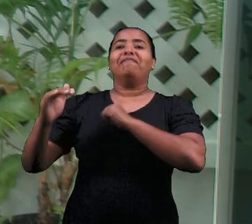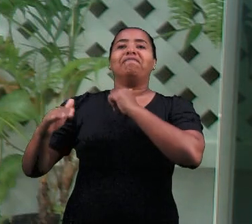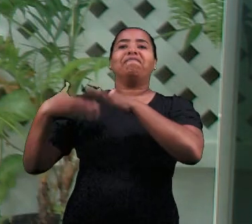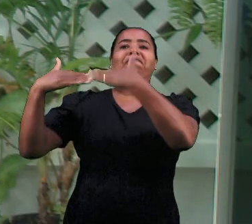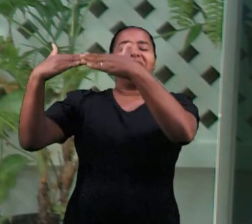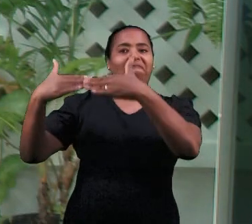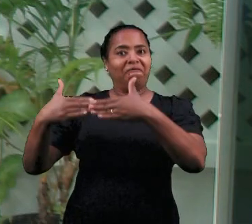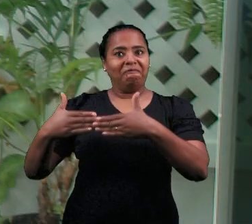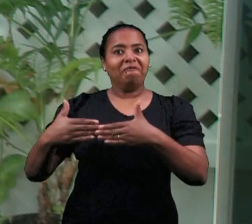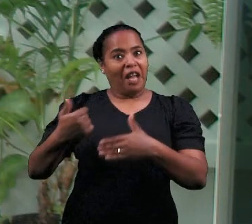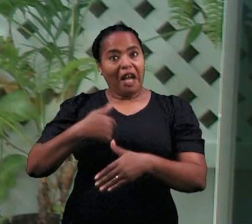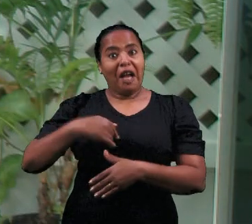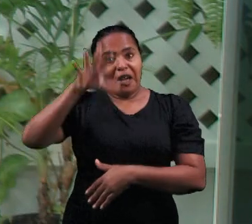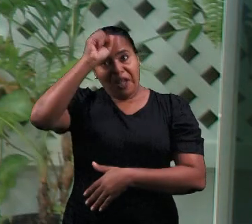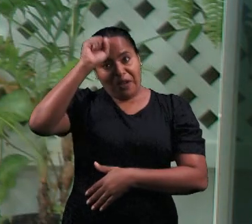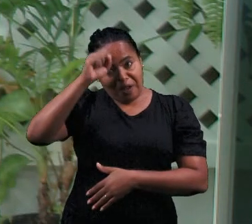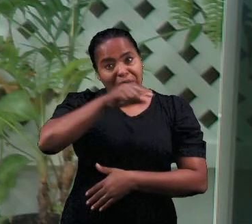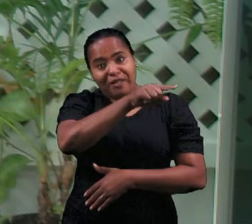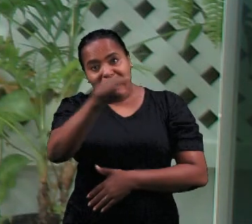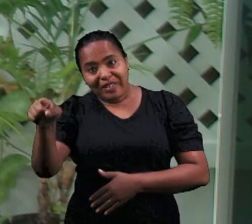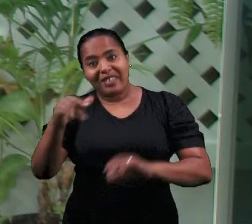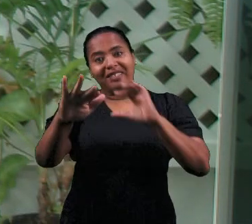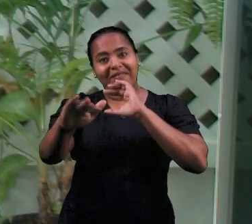pour nous édifie.